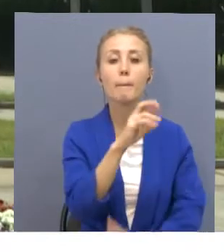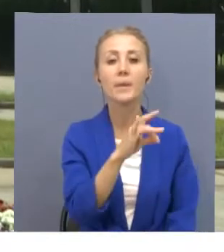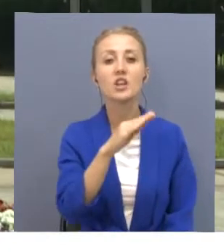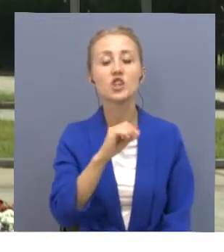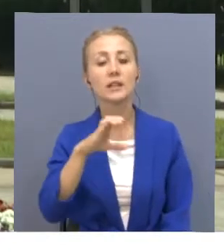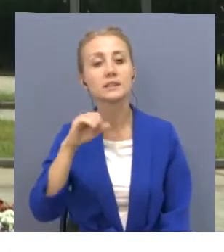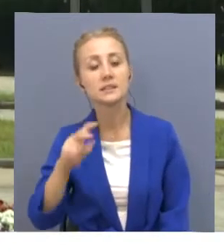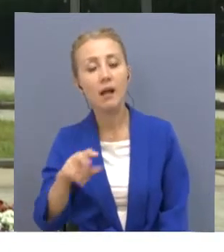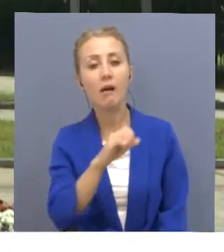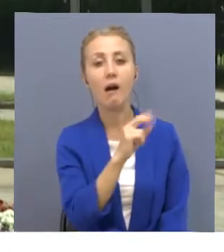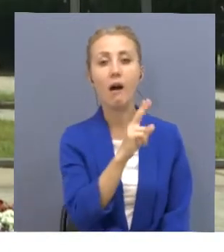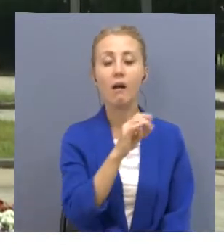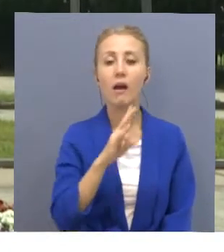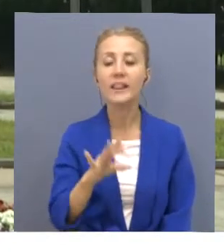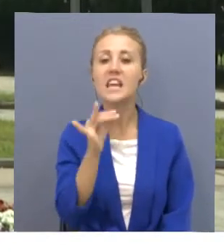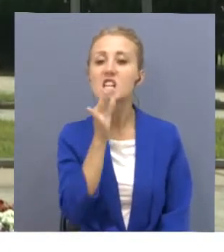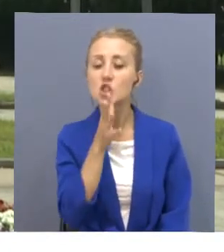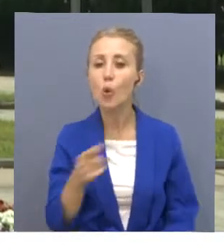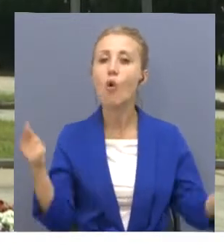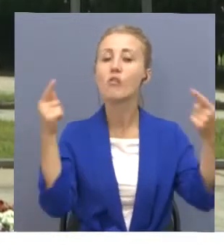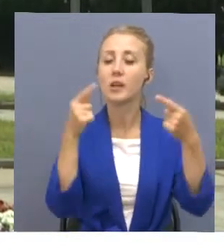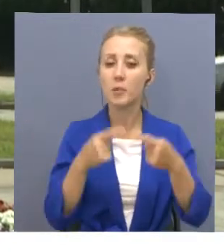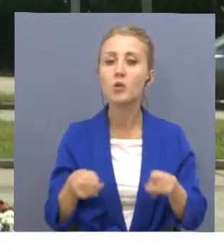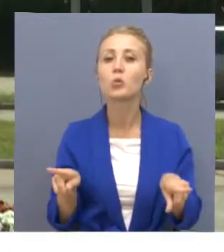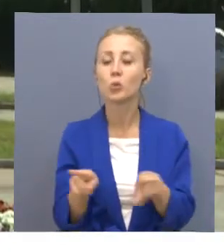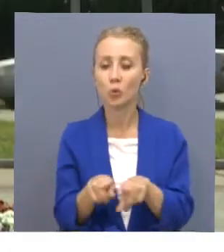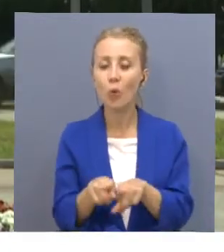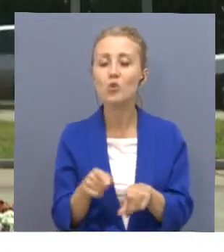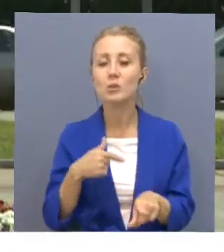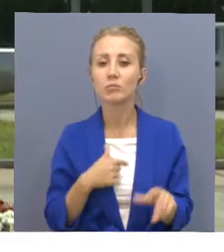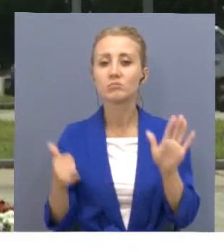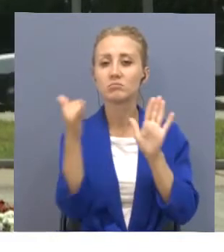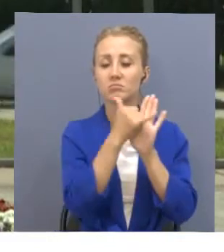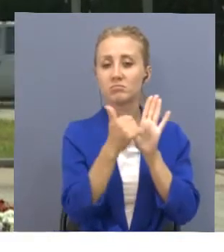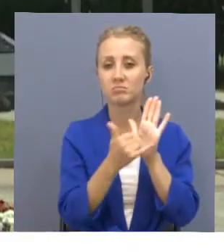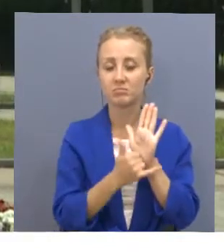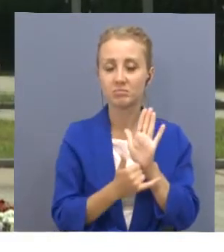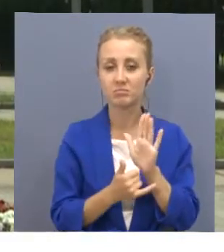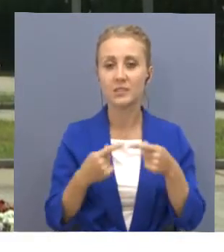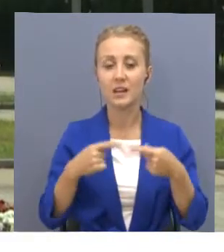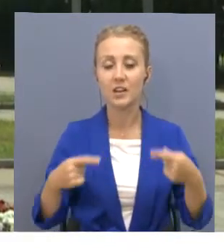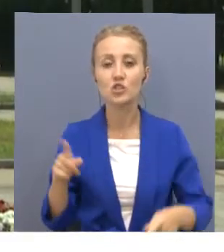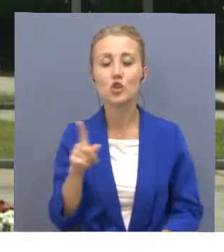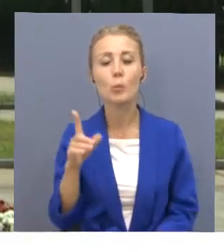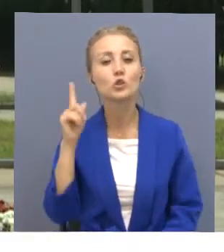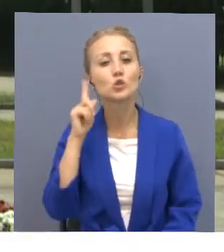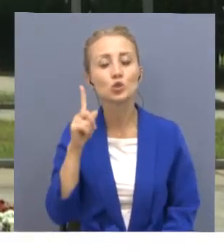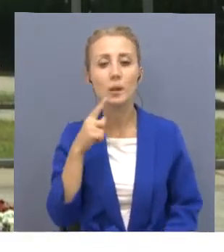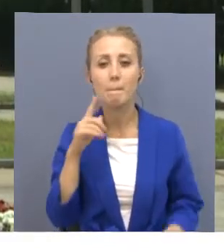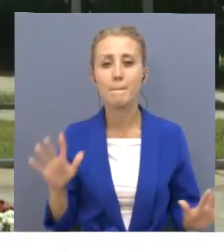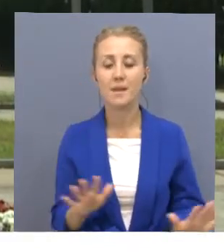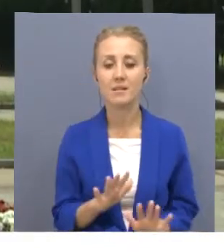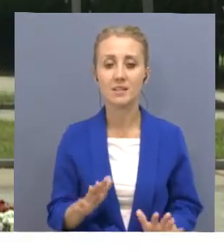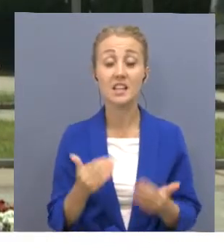Аханасера, но и произведения современников Ирана Тасхара, Худайберли Мурзабека, Беркута Бекмамбетова, Таныштыка Шаменова.